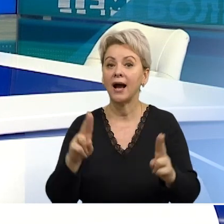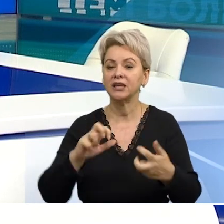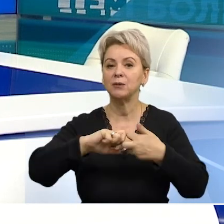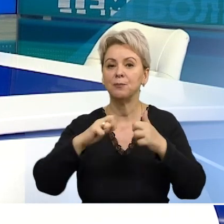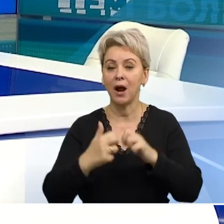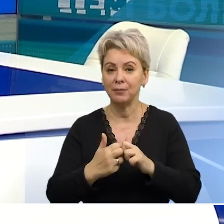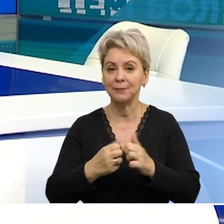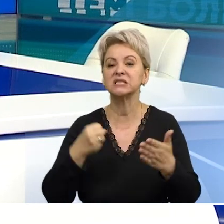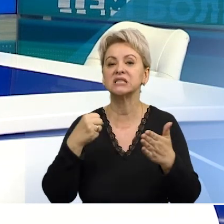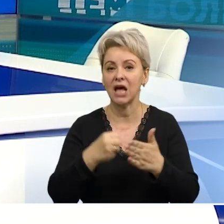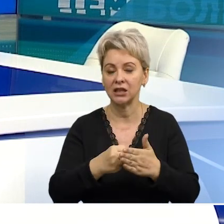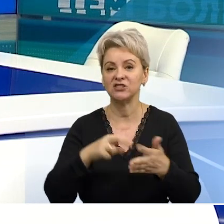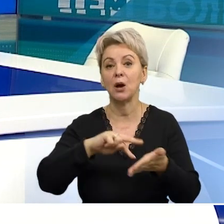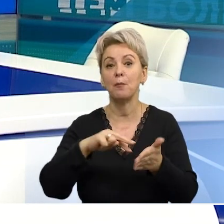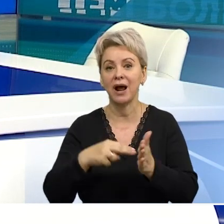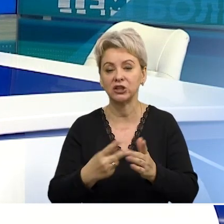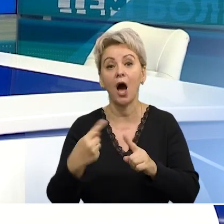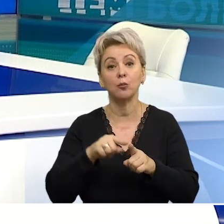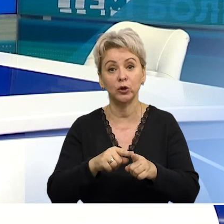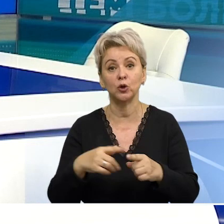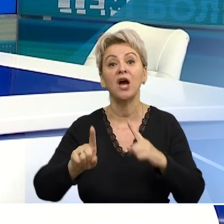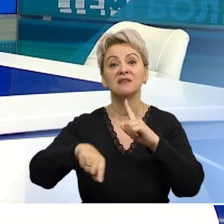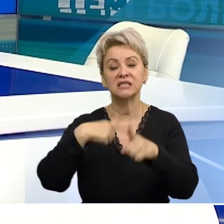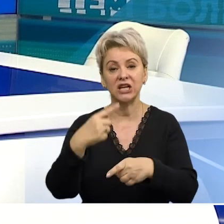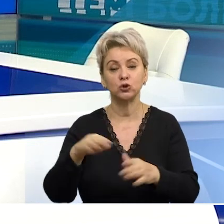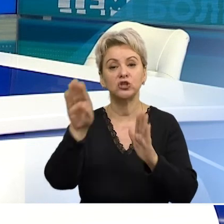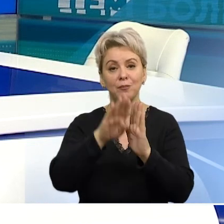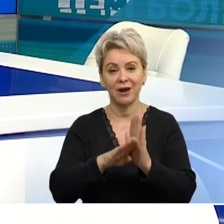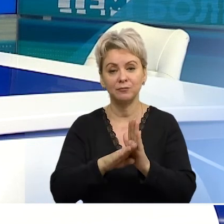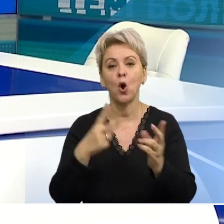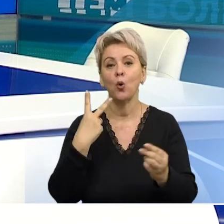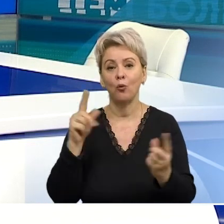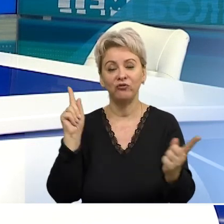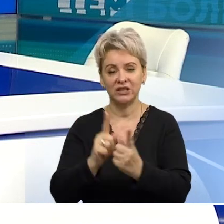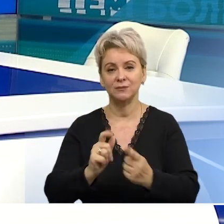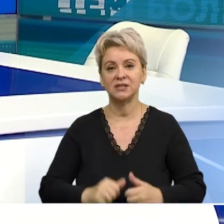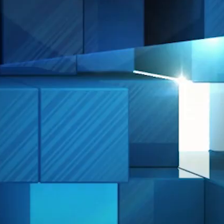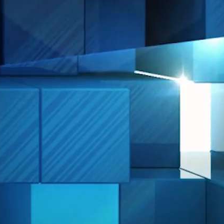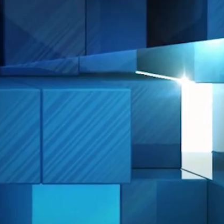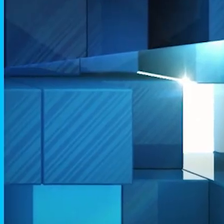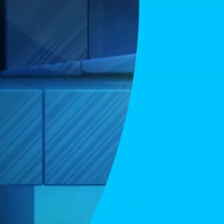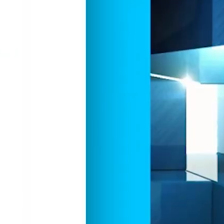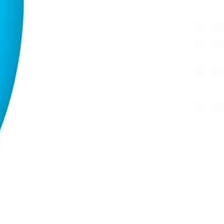какими проблемами сталкивается проект? Об этом уже в следующей программе. Увидимся.